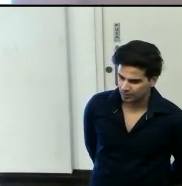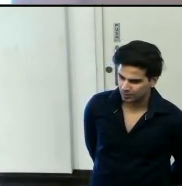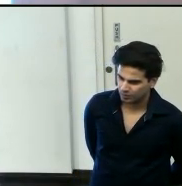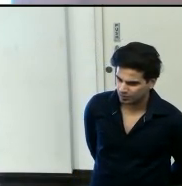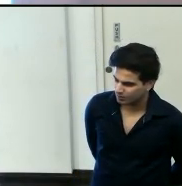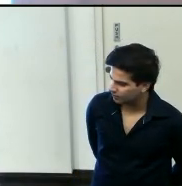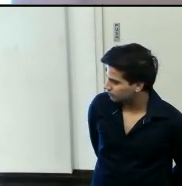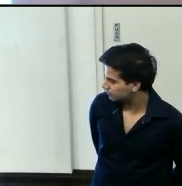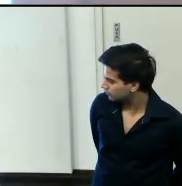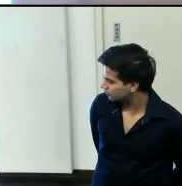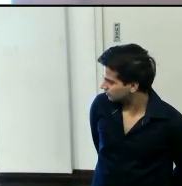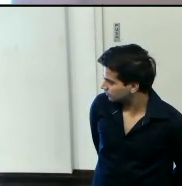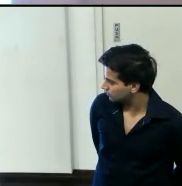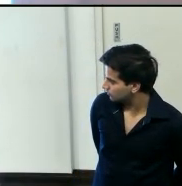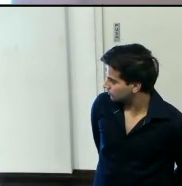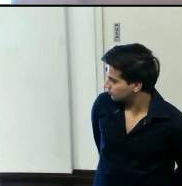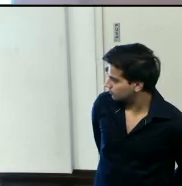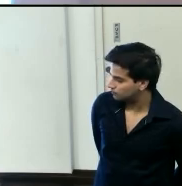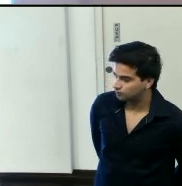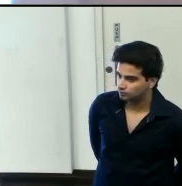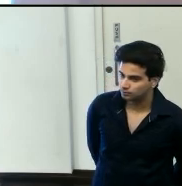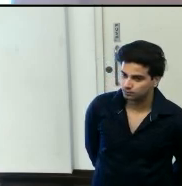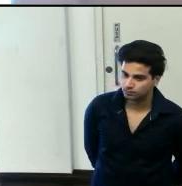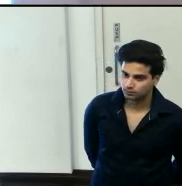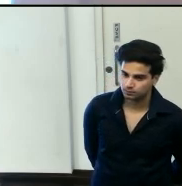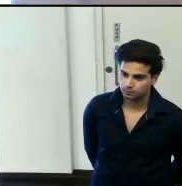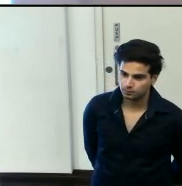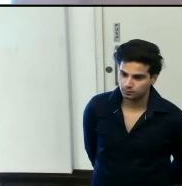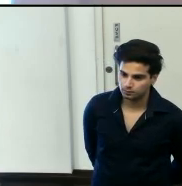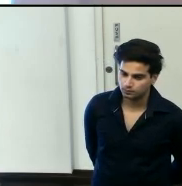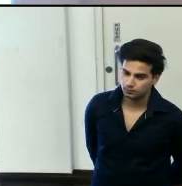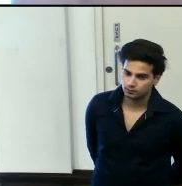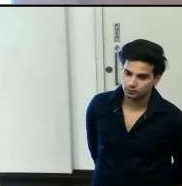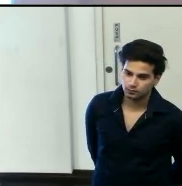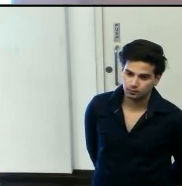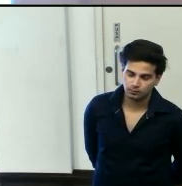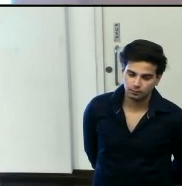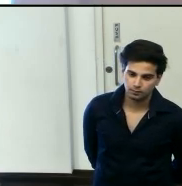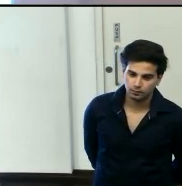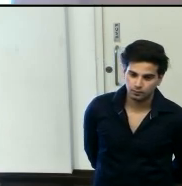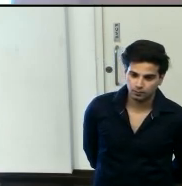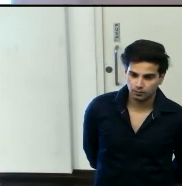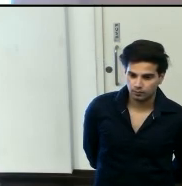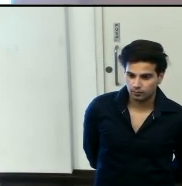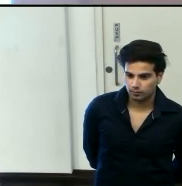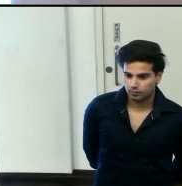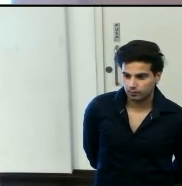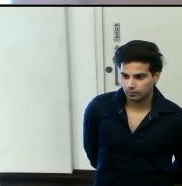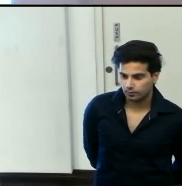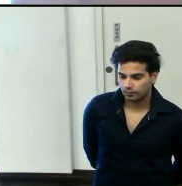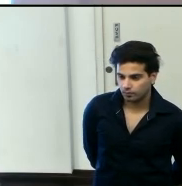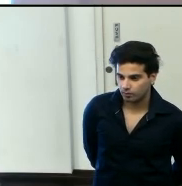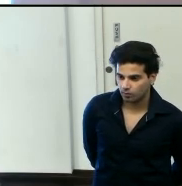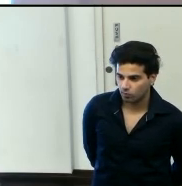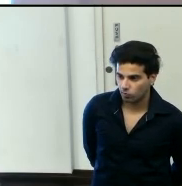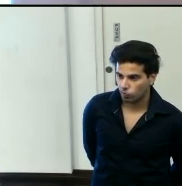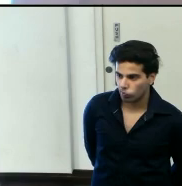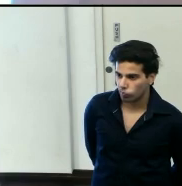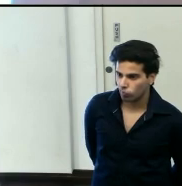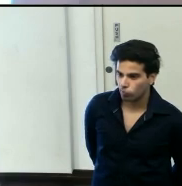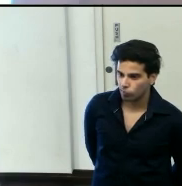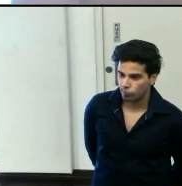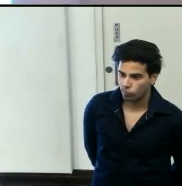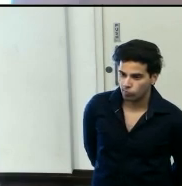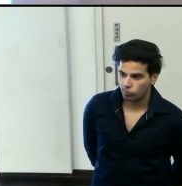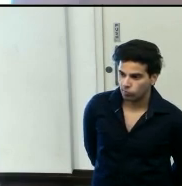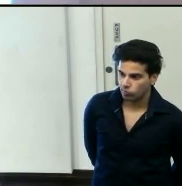ರೀತಿ ಬದಲಾಗುತ್ತೆ, ಯಾಕೆಂದ್ರೆ ನಾನು ಹತ್ರ ಇದ್ದೀನಿ. ಅಥವಾ ಇಲ್ಲೊಂದು ಕಮಂಡ್ಲ ತಂದಿಟ್ರೆ ನನ್ನನ್ನು ನೀವು ನೋಡುವಂತ ಅರ್ಥ ಬದಲಾಗುತ್ತೆ. ಬಿಯರ್